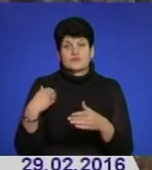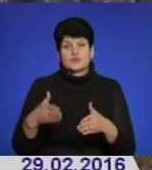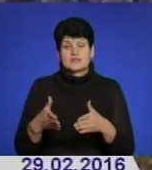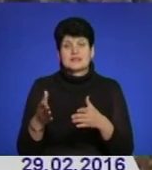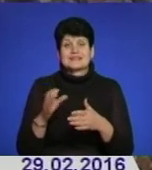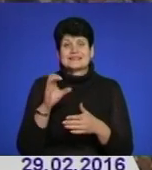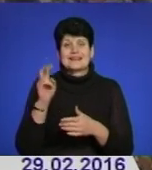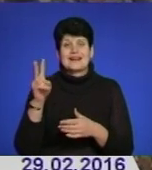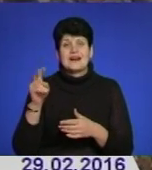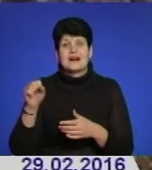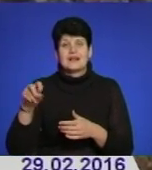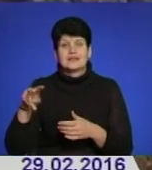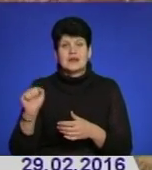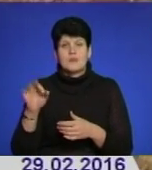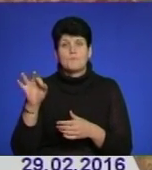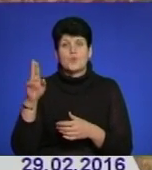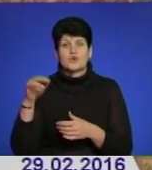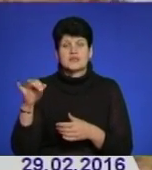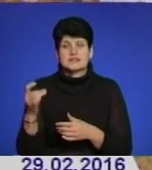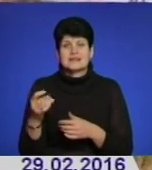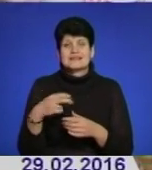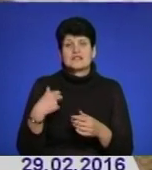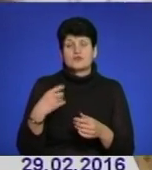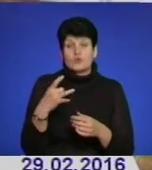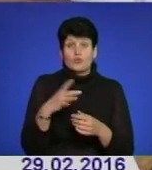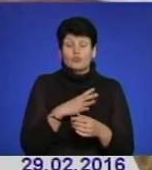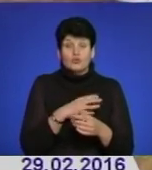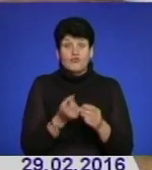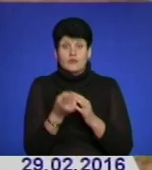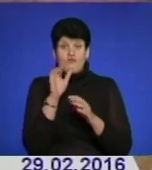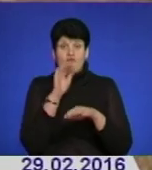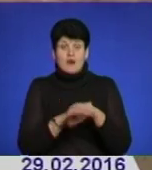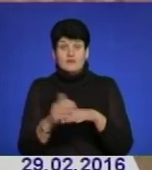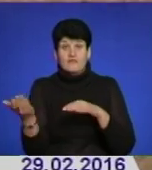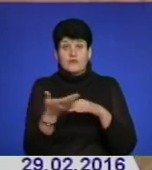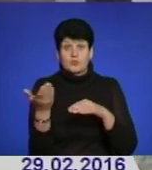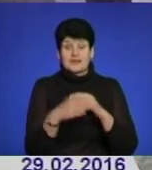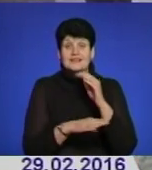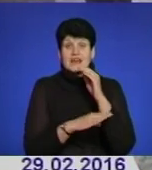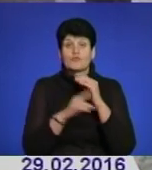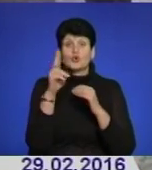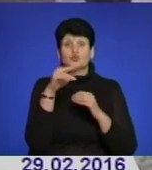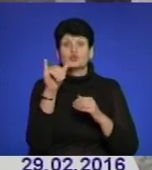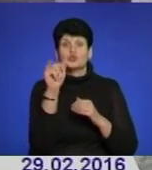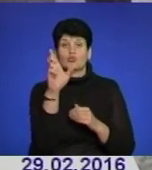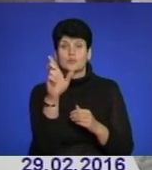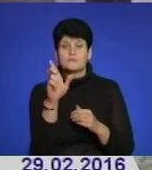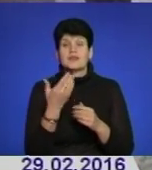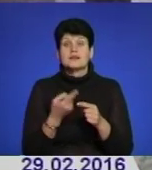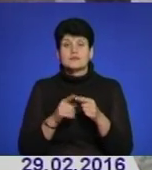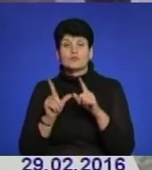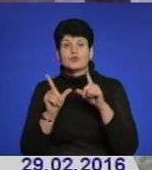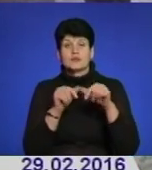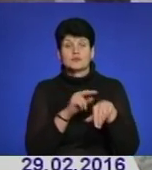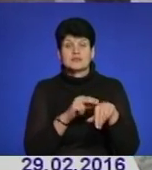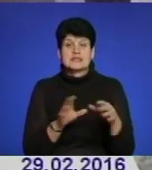селищі Скалаподільська Борщівського району, було виявлено факт незаконної порубки дерев породи дуб. На місце злочину поліцейські виїхали спільно